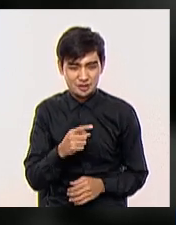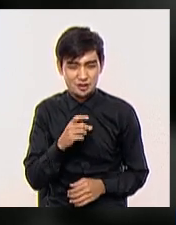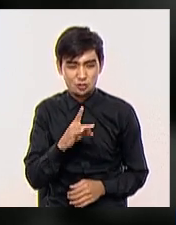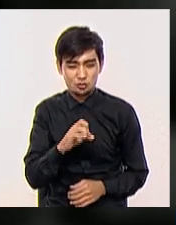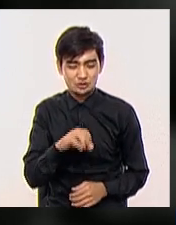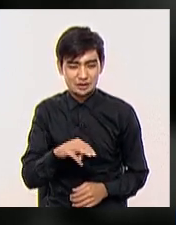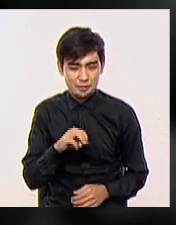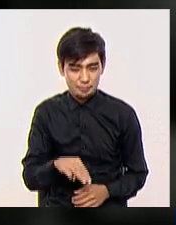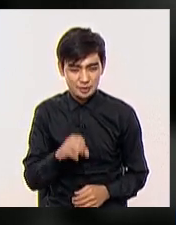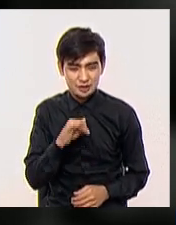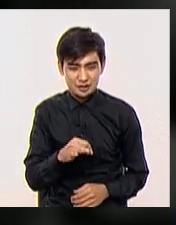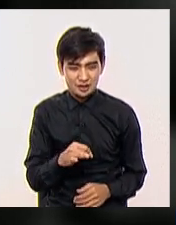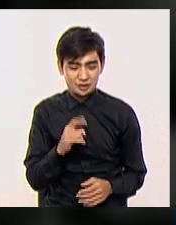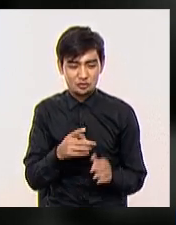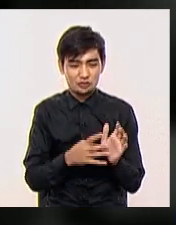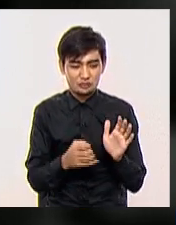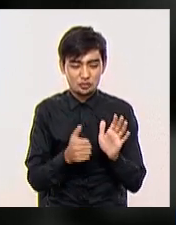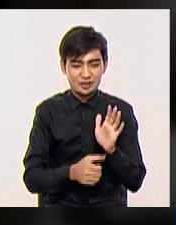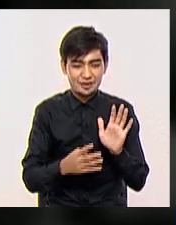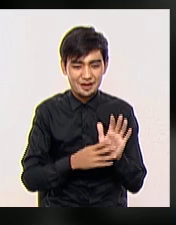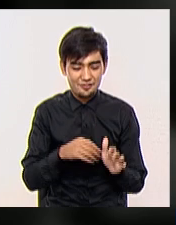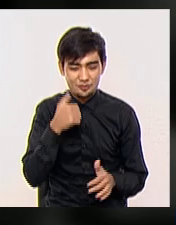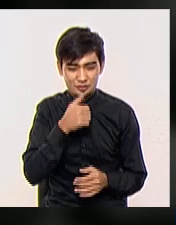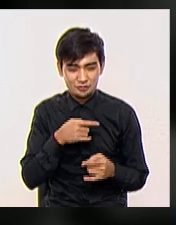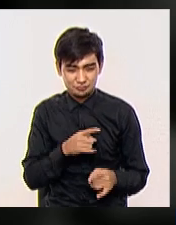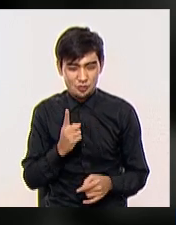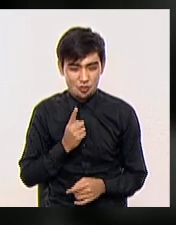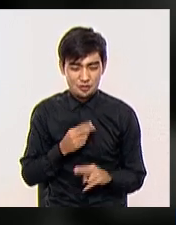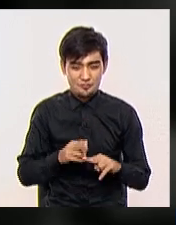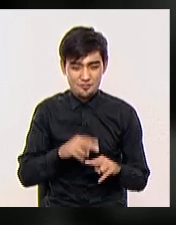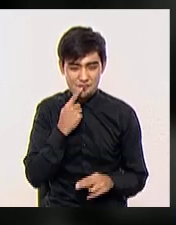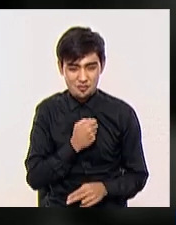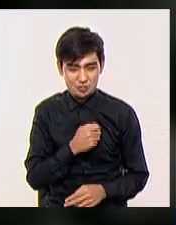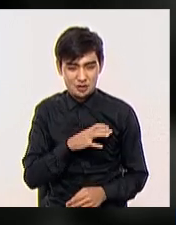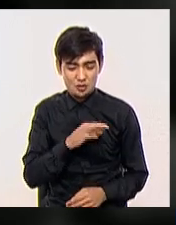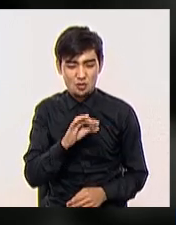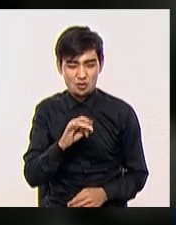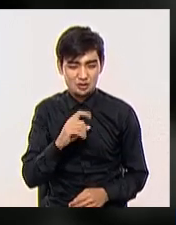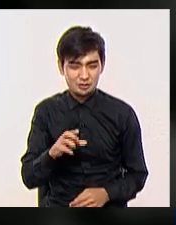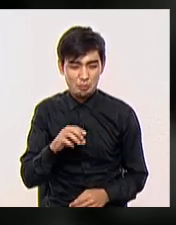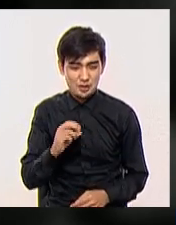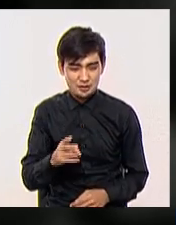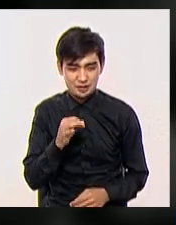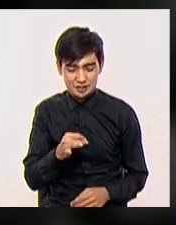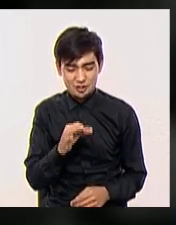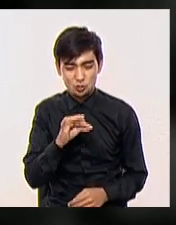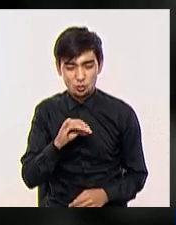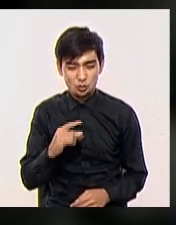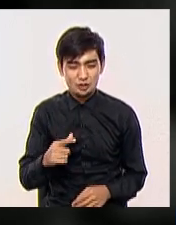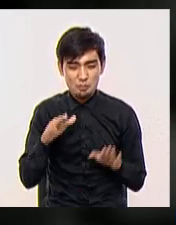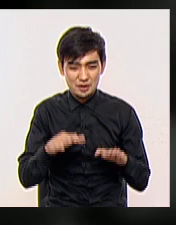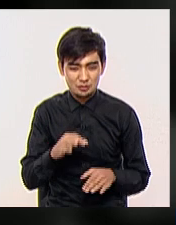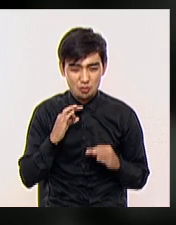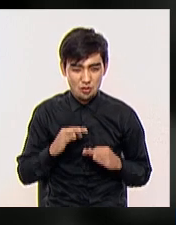Жанболатов, 1969 жылы дүниеге келген әскерилендірілген күзет қызметшісі Оразбек Далибаев және оңтүстік аймақ әскери